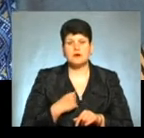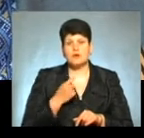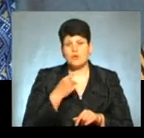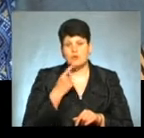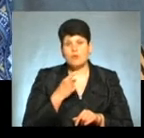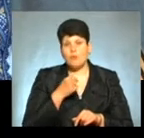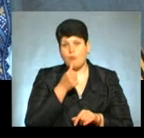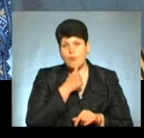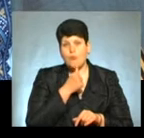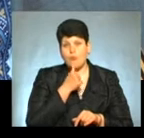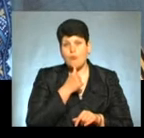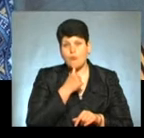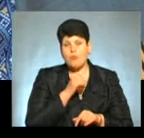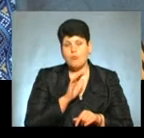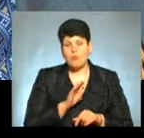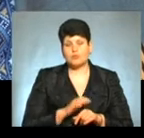Кажу, ну, попробую.